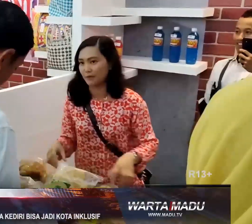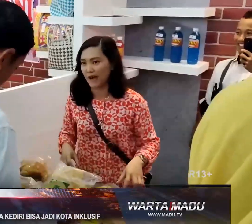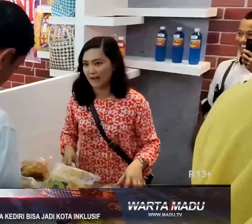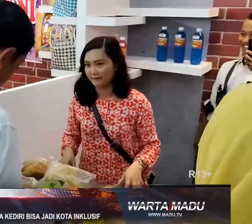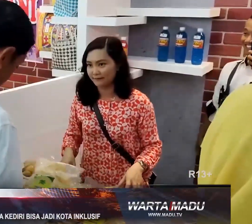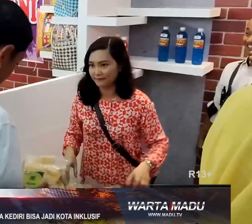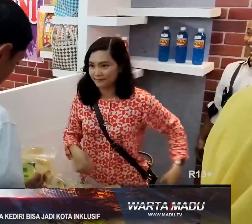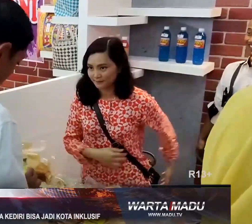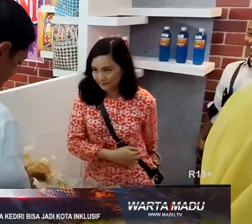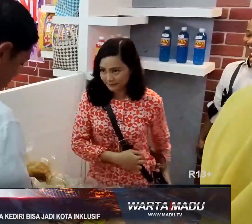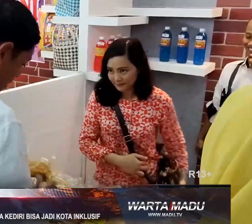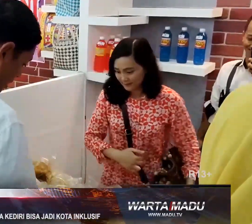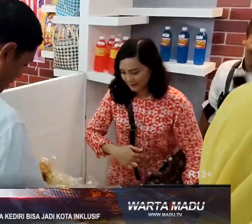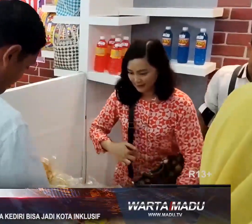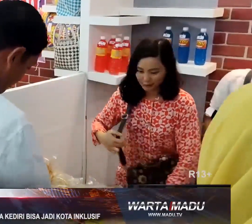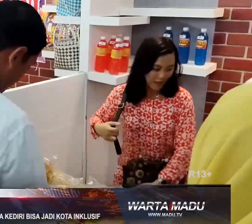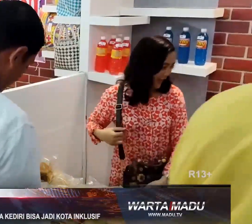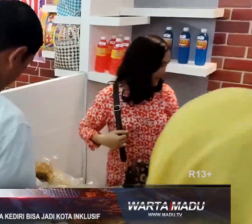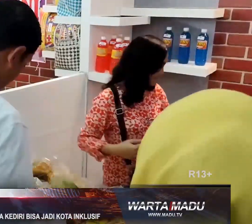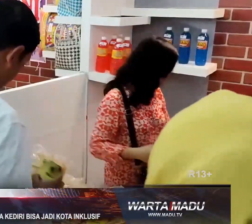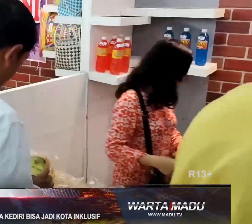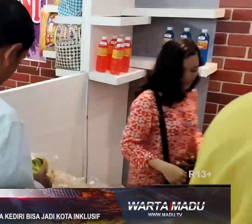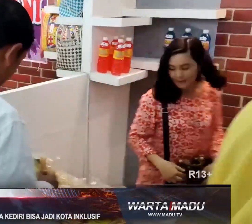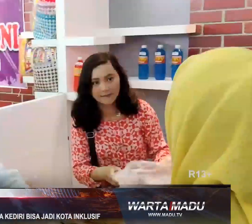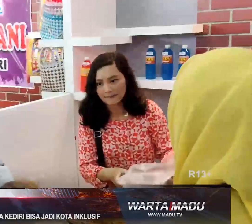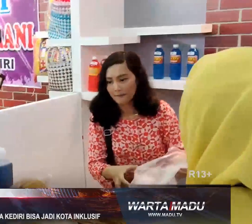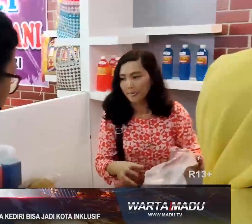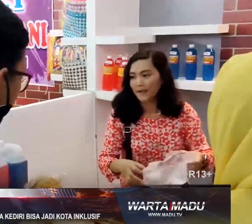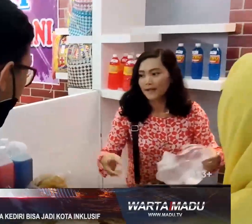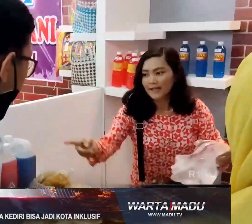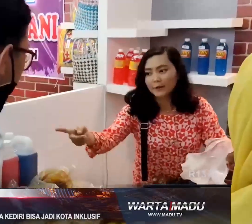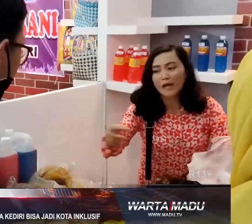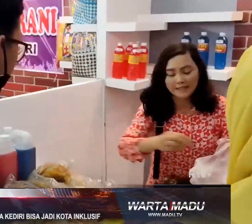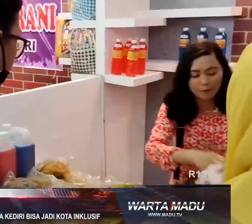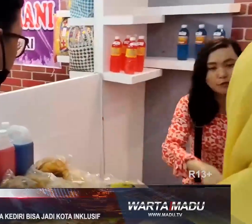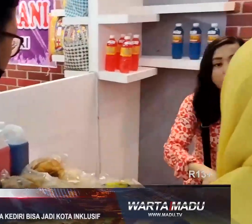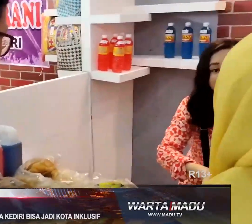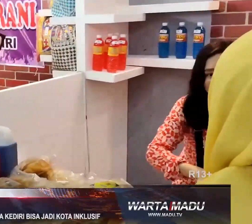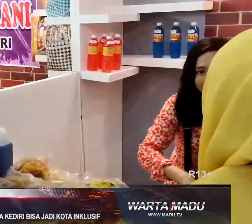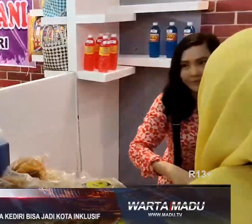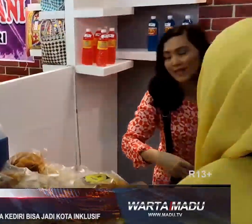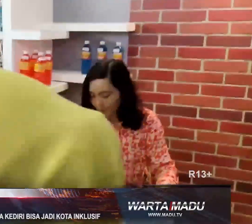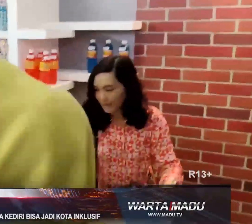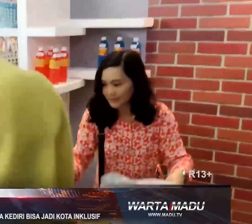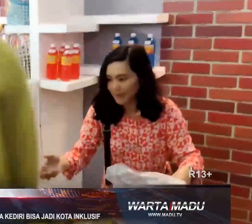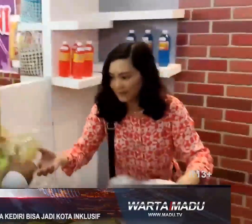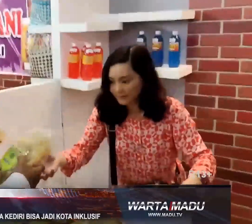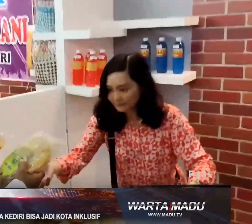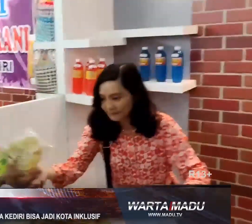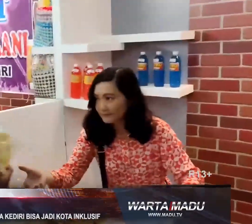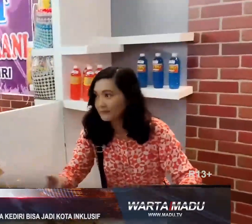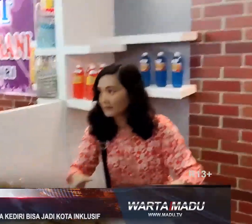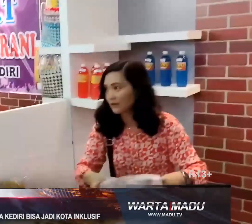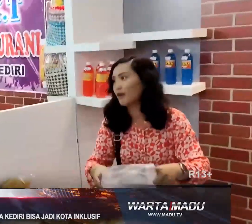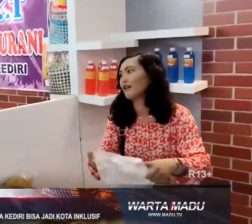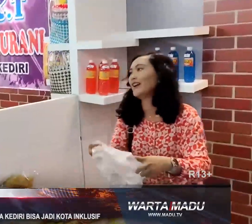Kediri untuk setiap kegiatan dari disabilitas. Diharapkan ke depan disabilitas bisa lebih baik dan